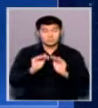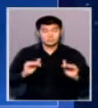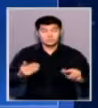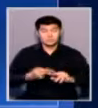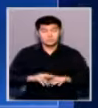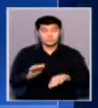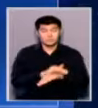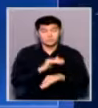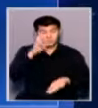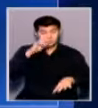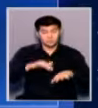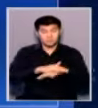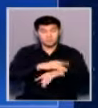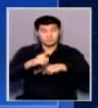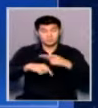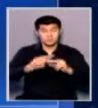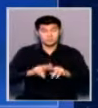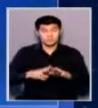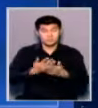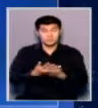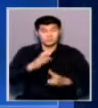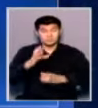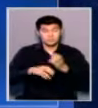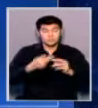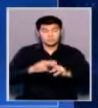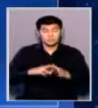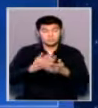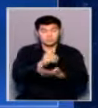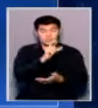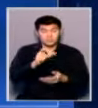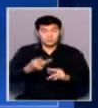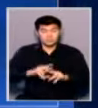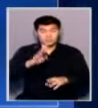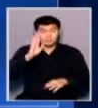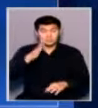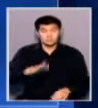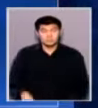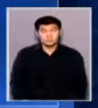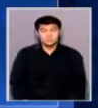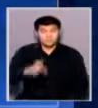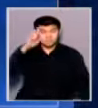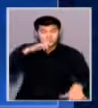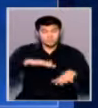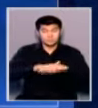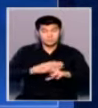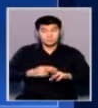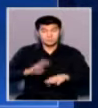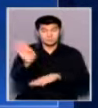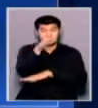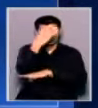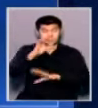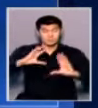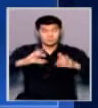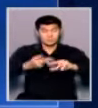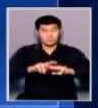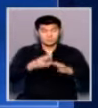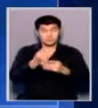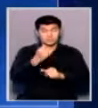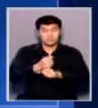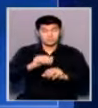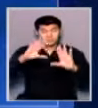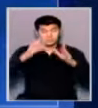аман болып, еліміздің елеулі, халқымыздың қалаулы азаматшасы болсын. Мемлекетіміздің тұғырын бүкіл әлемдік